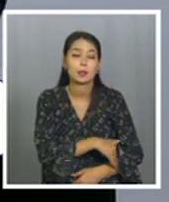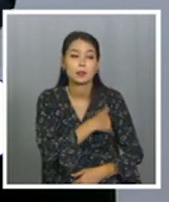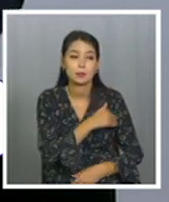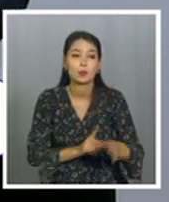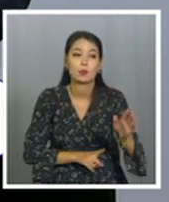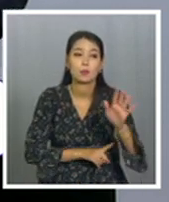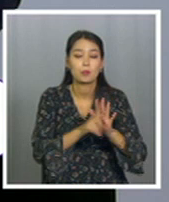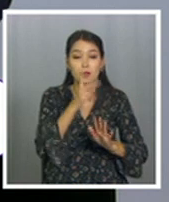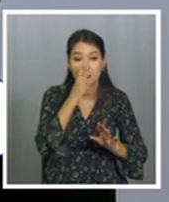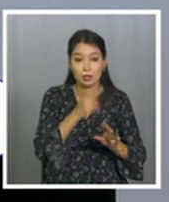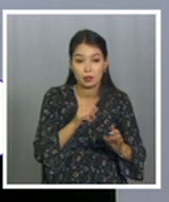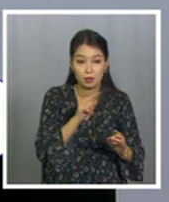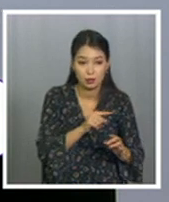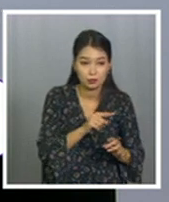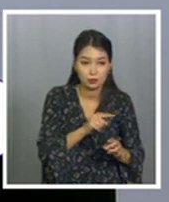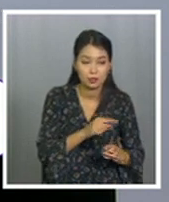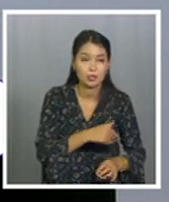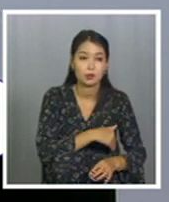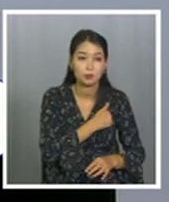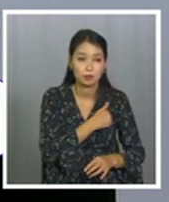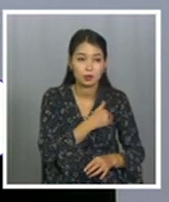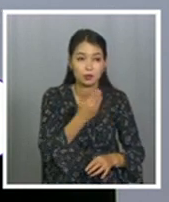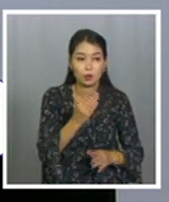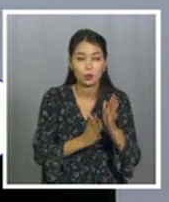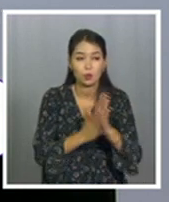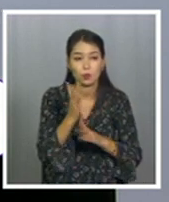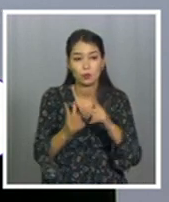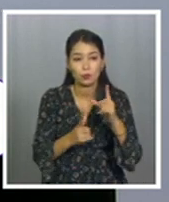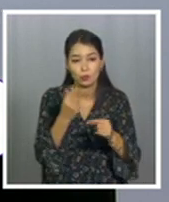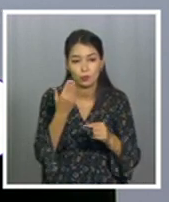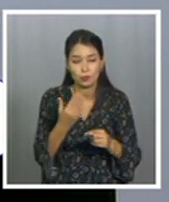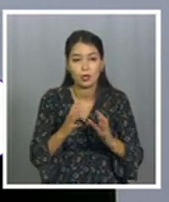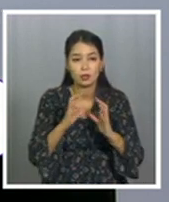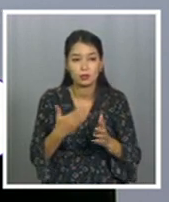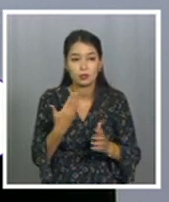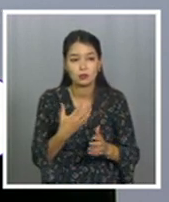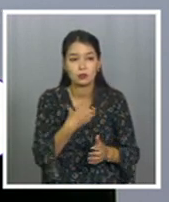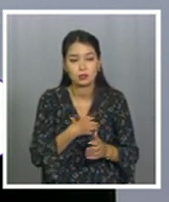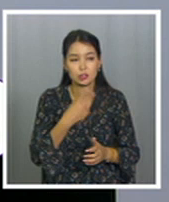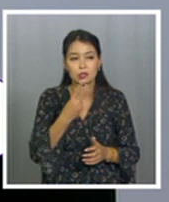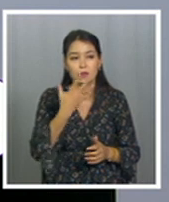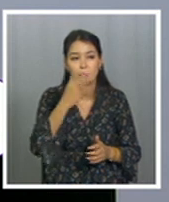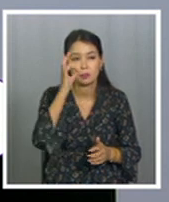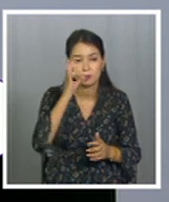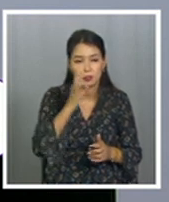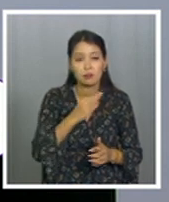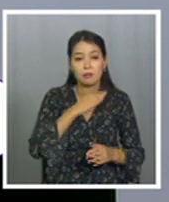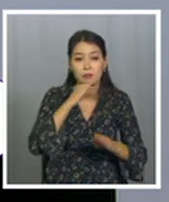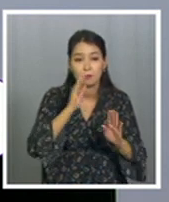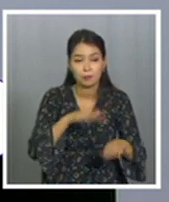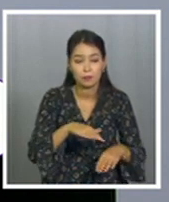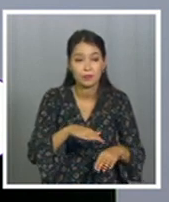қарайтын болсақ, температура өсімдіктер әлемі үшін 25 градус жеткілікті.